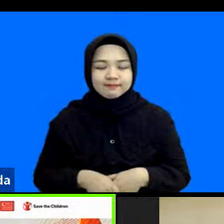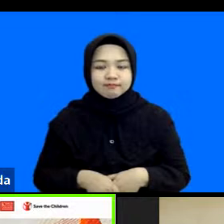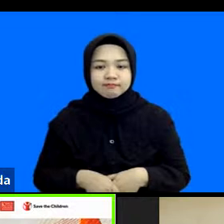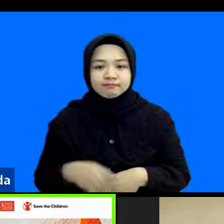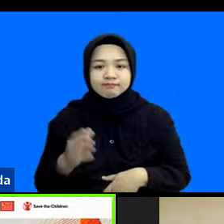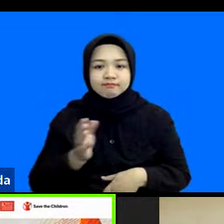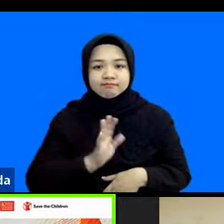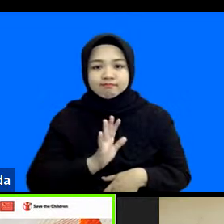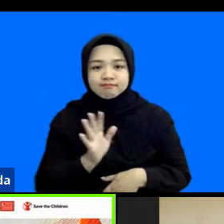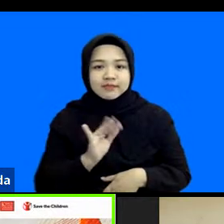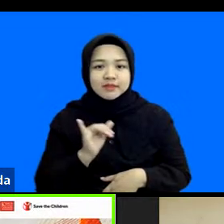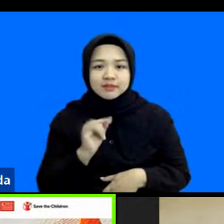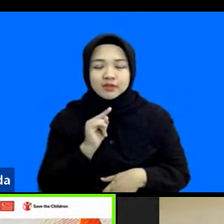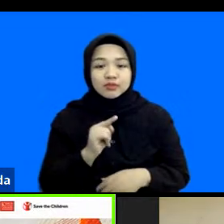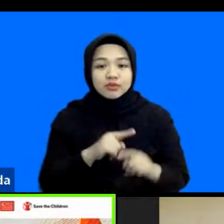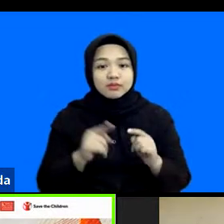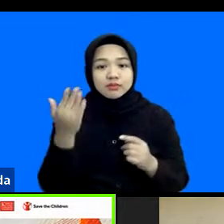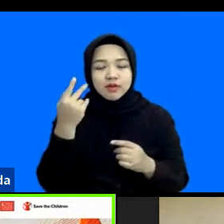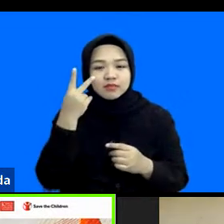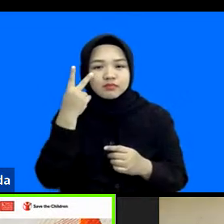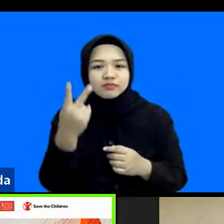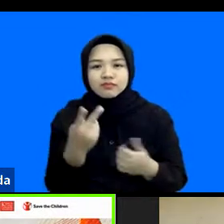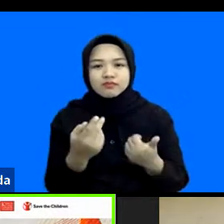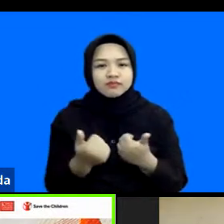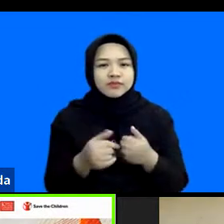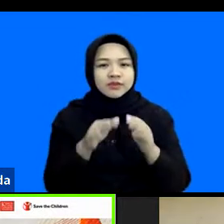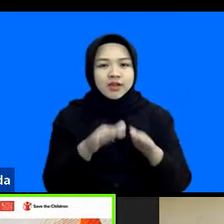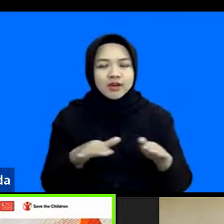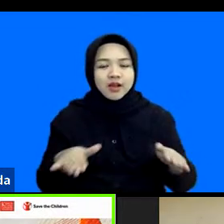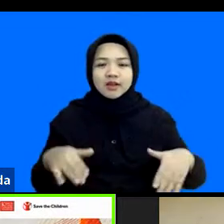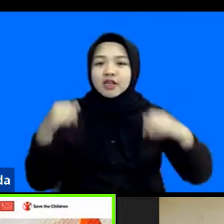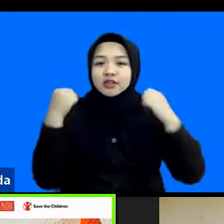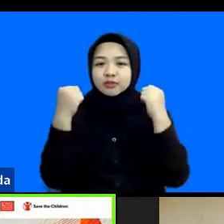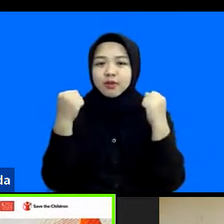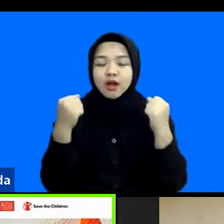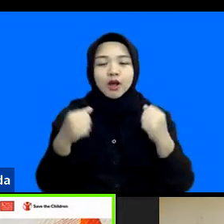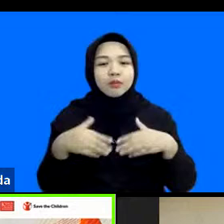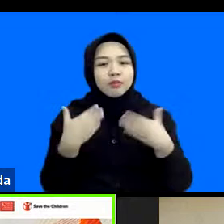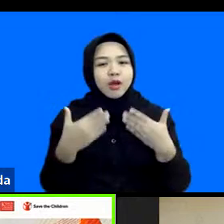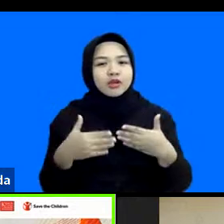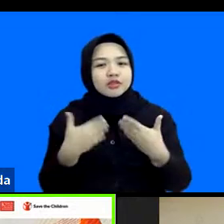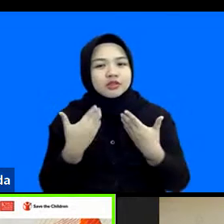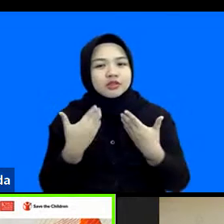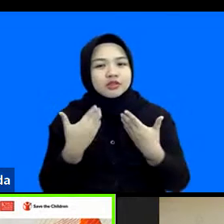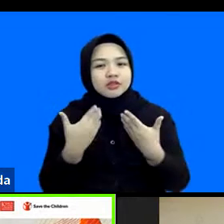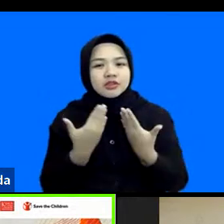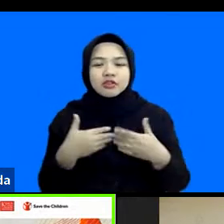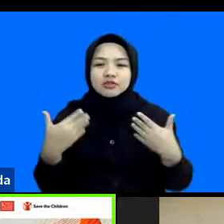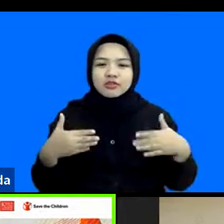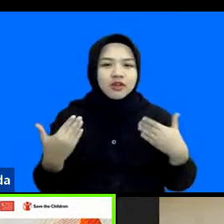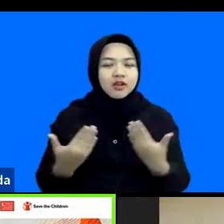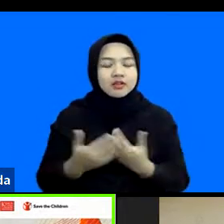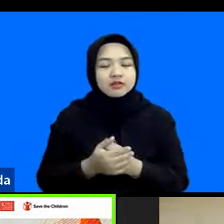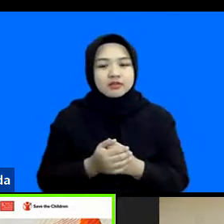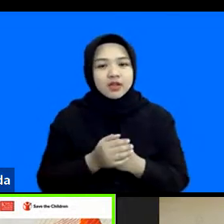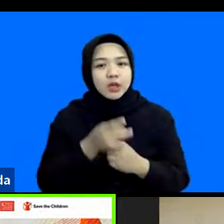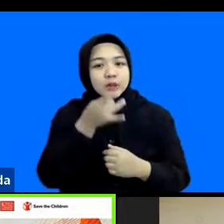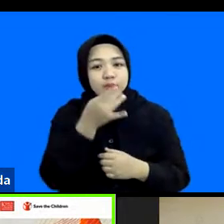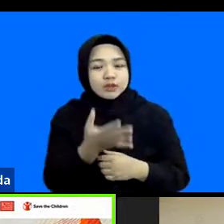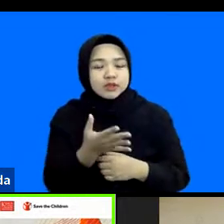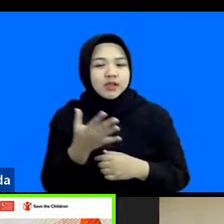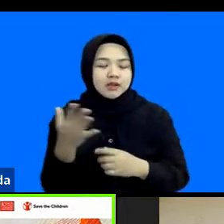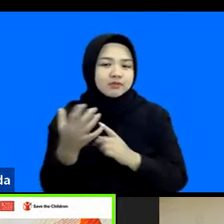akan seperti itu. Tapi kemarin kelihatan banget anak-anak itu semangat, bahagia, senang gitu ya. Pesannya juga tersampaikan.